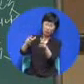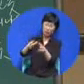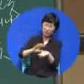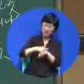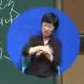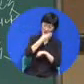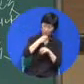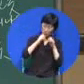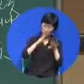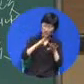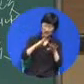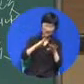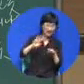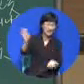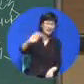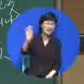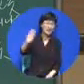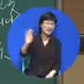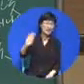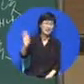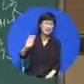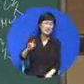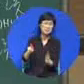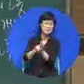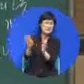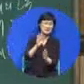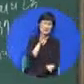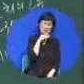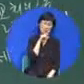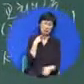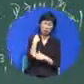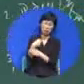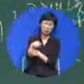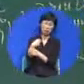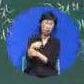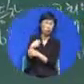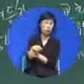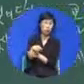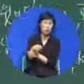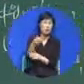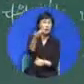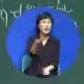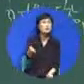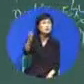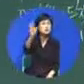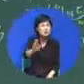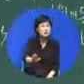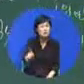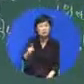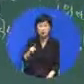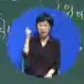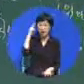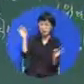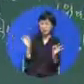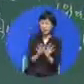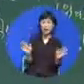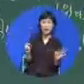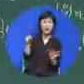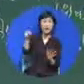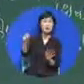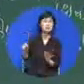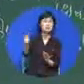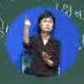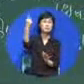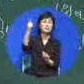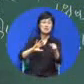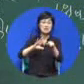thing when they looked at the disciples of Mark's upper room. They seemed so weak and 했어요? powerless. But who did it? Who did save the world? It